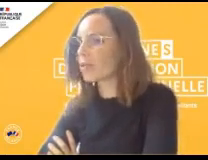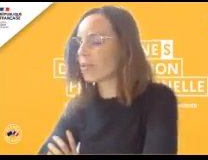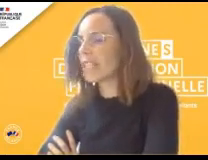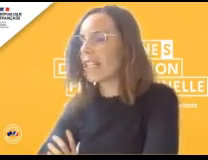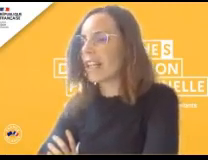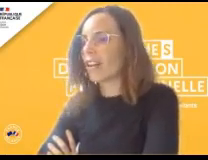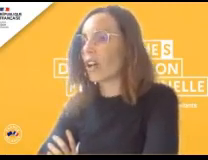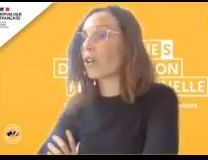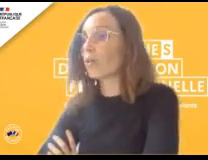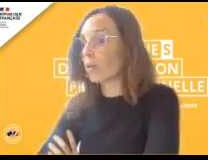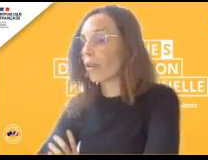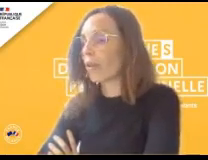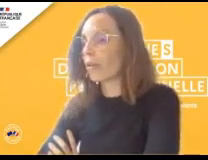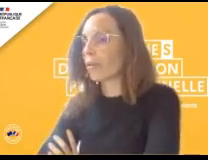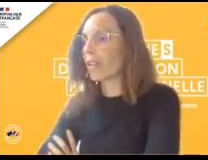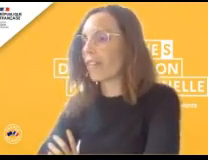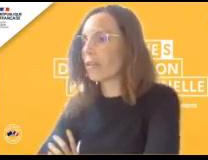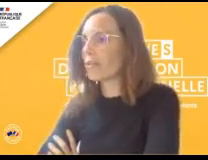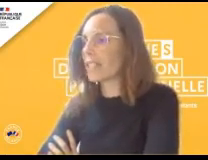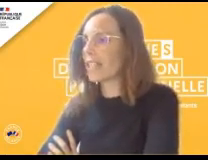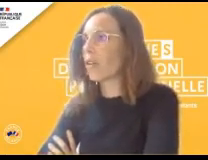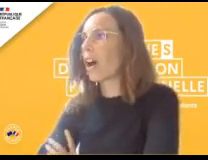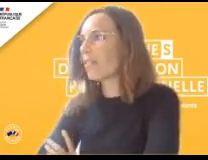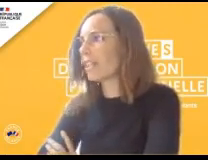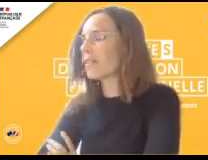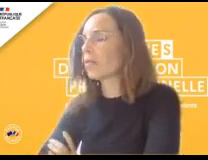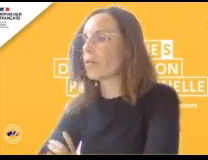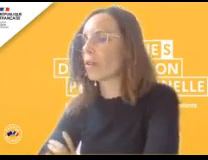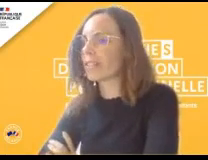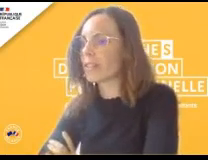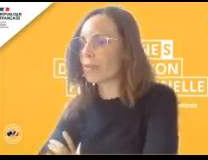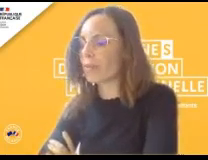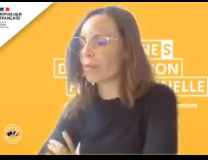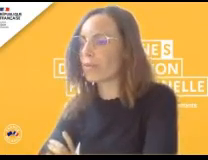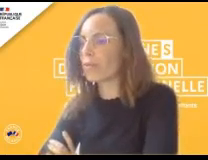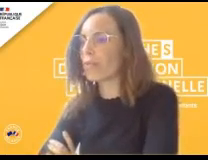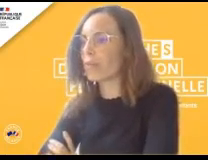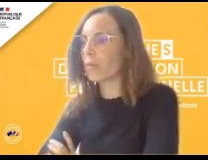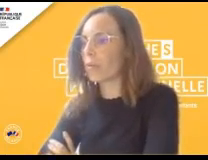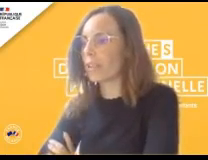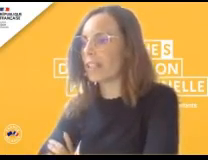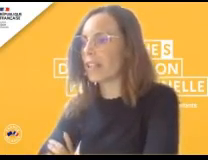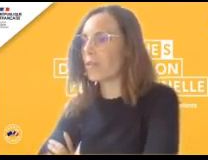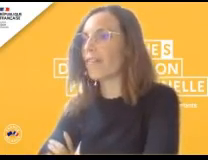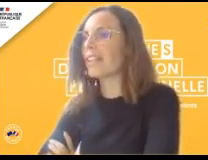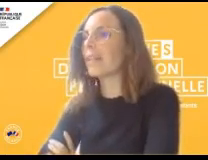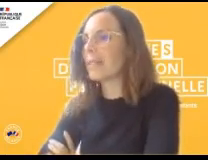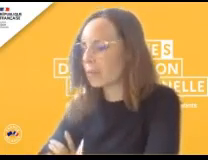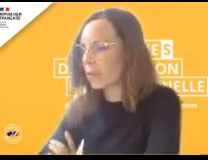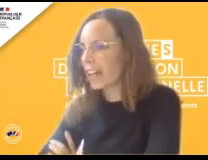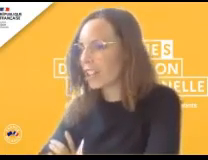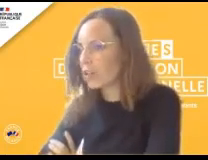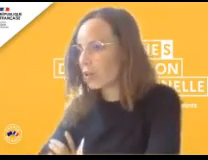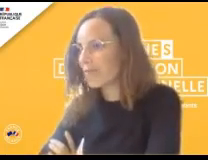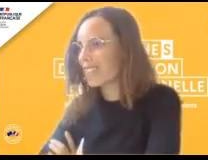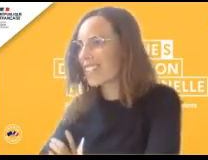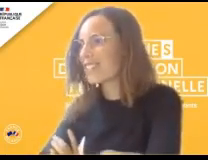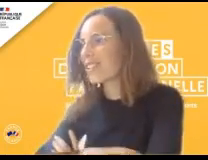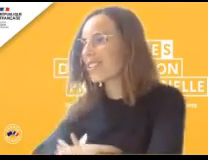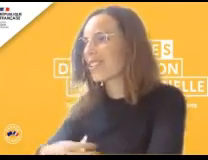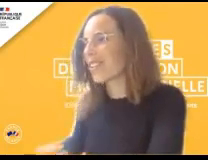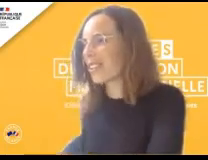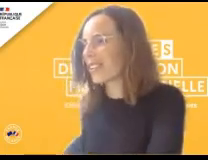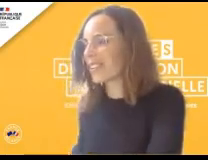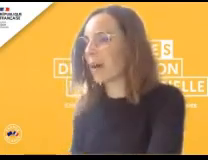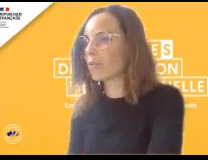de la région. Oui, on travaille aussi alors avec les maisons de l'orientation de Toulouse et de Montpellier ou avec les maisons de la région dans